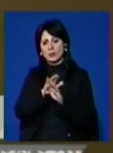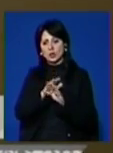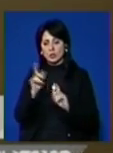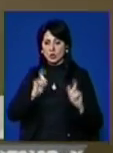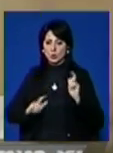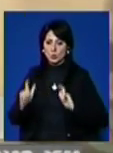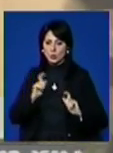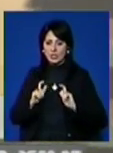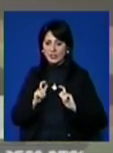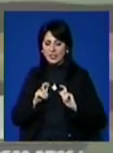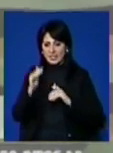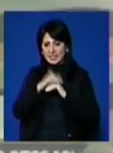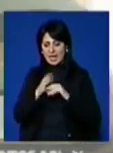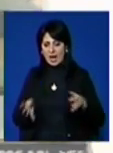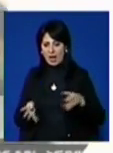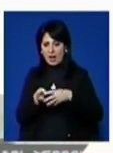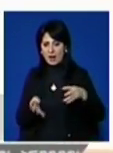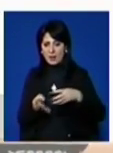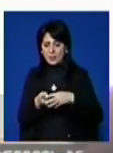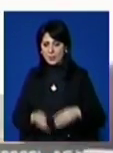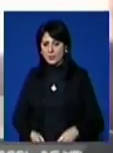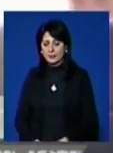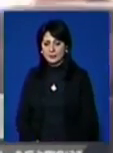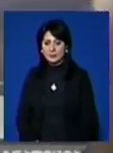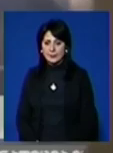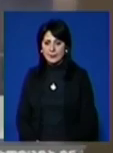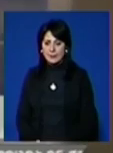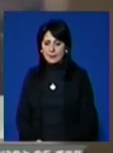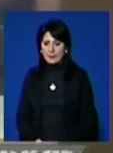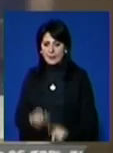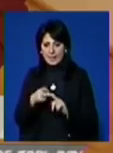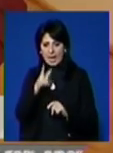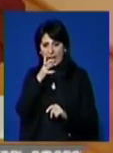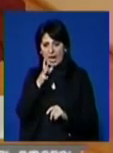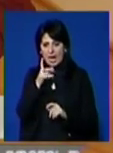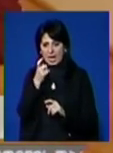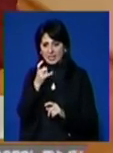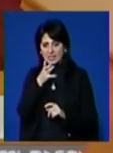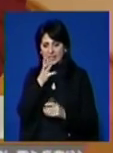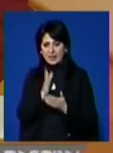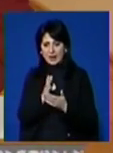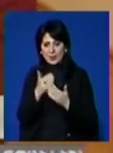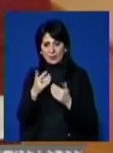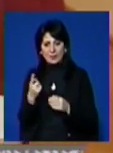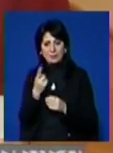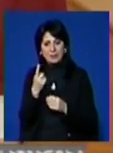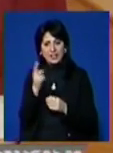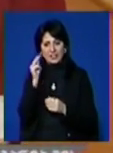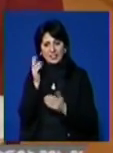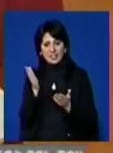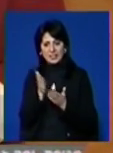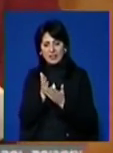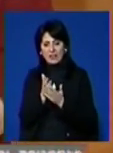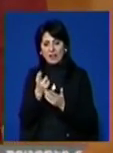და სტუდენტების არერთ საღამოს უმასპინძლებს. იმის განცდა რომ 100 წლის გახდა ეს პირველი